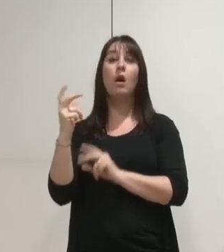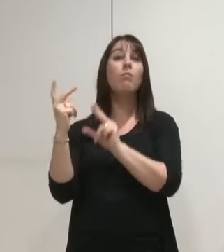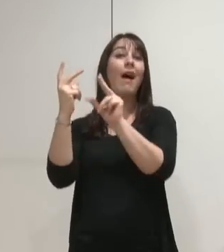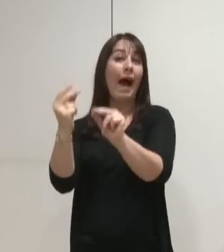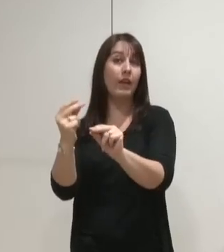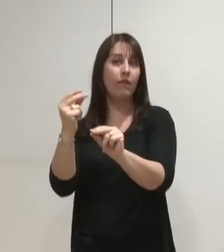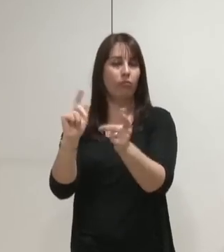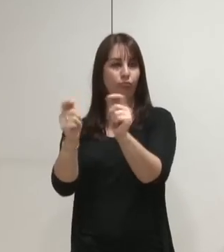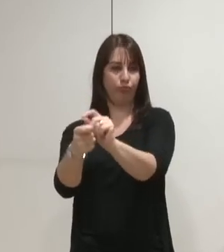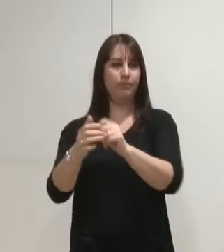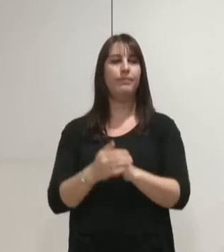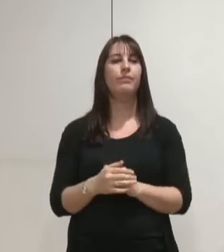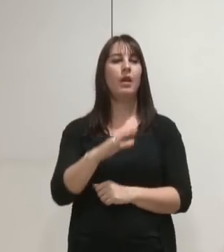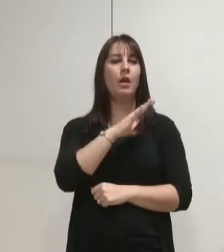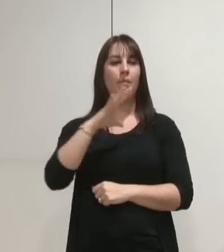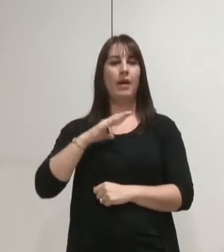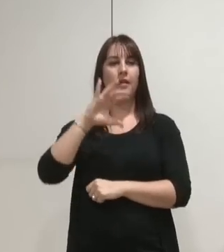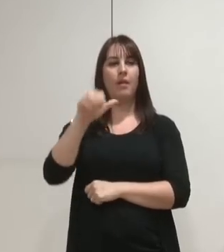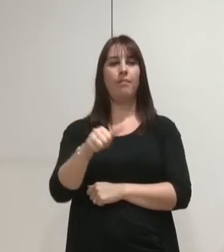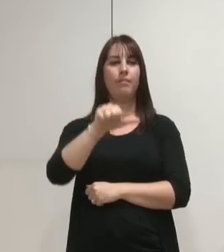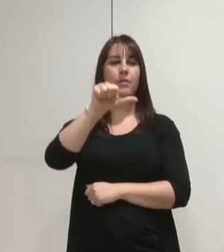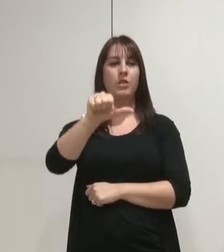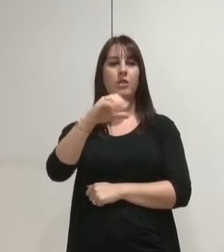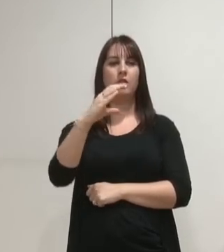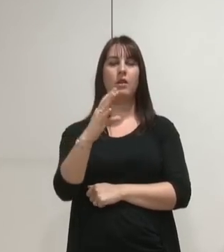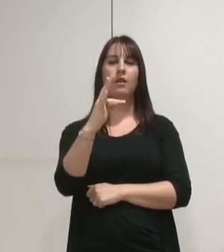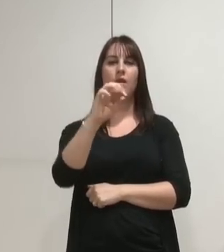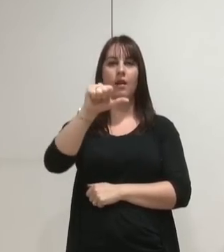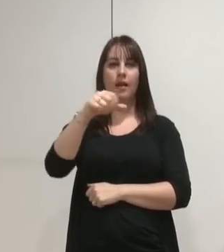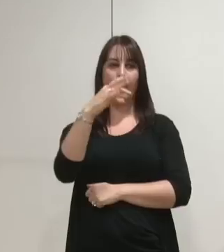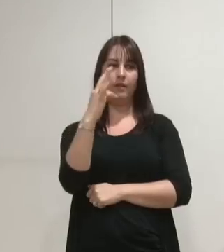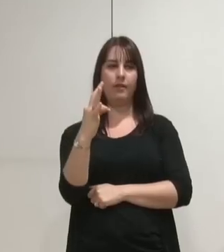Macré Corine Bernard Sadoc BEM